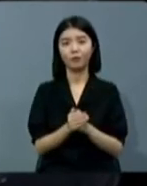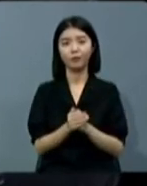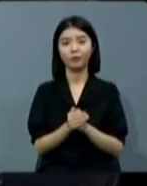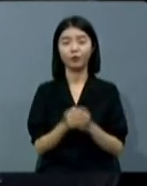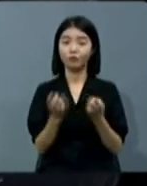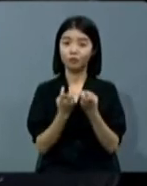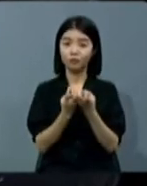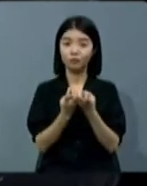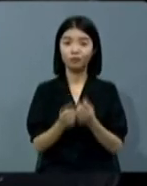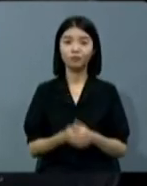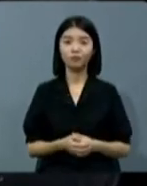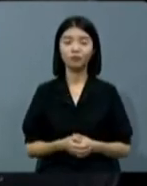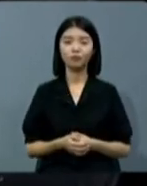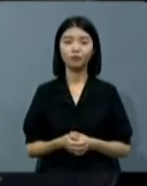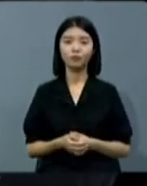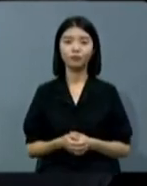뭐 생각하십니까?